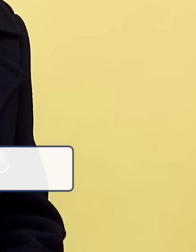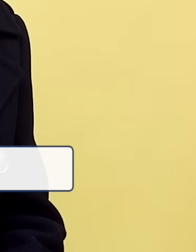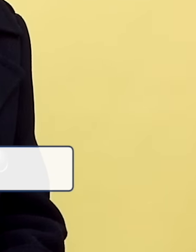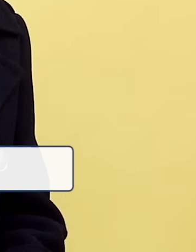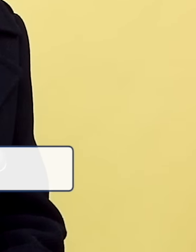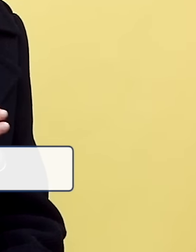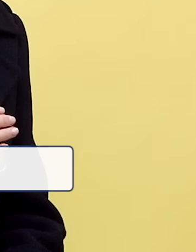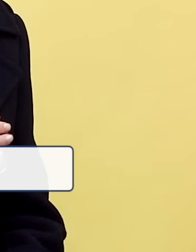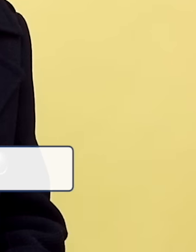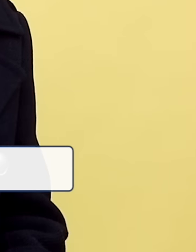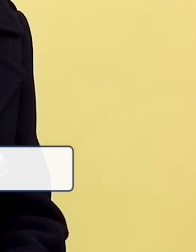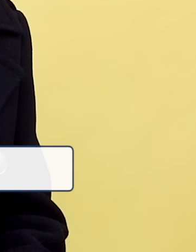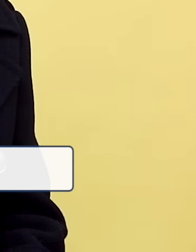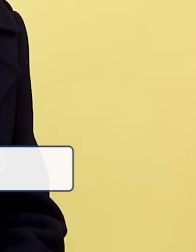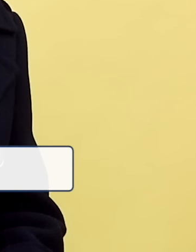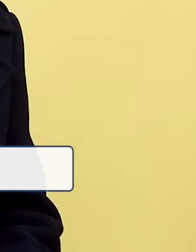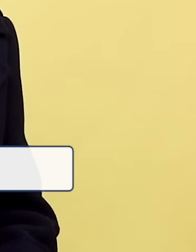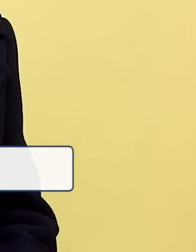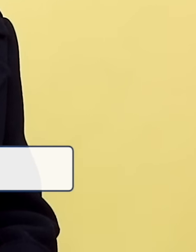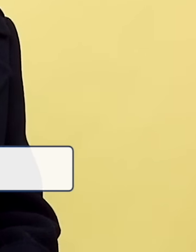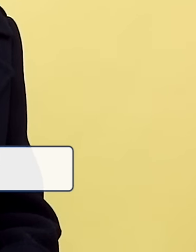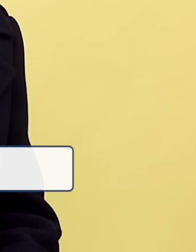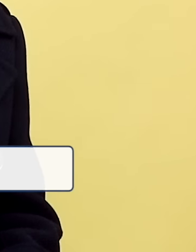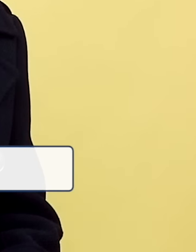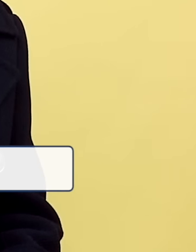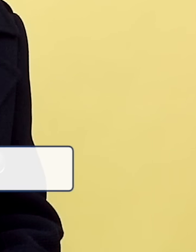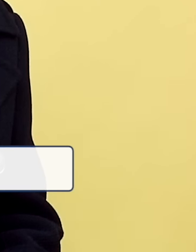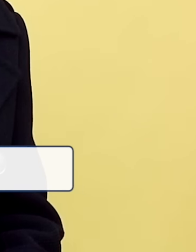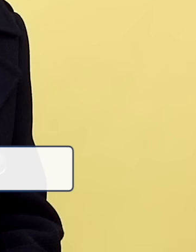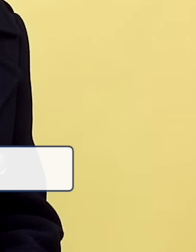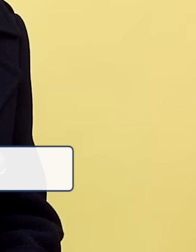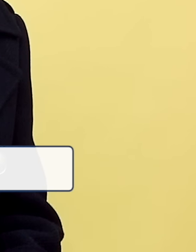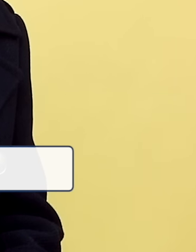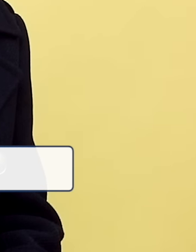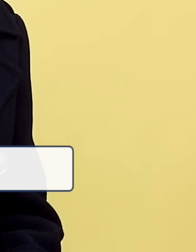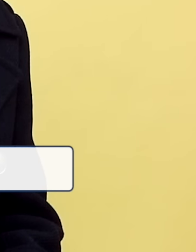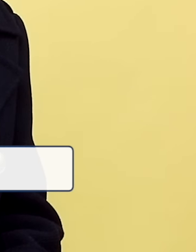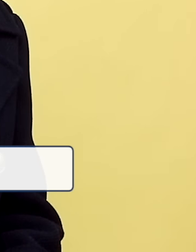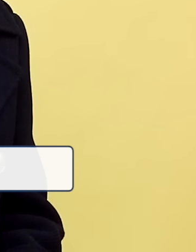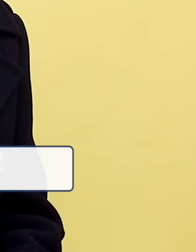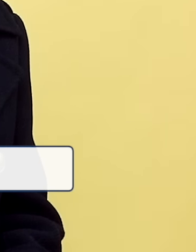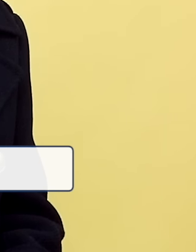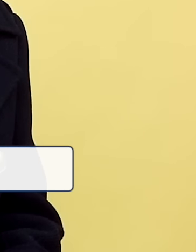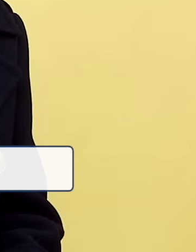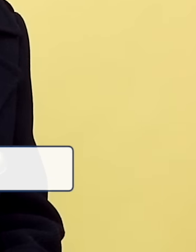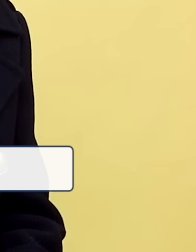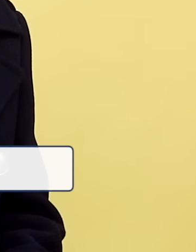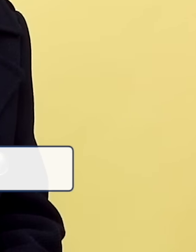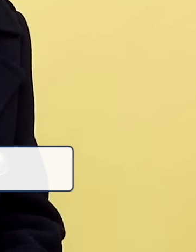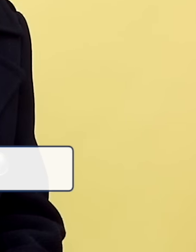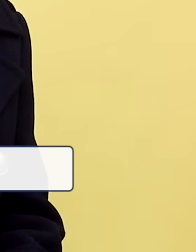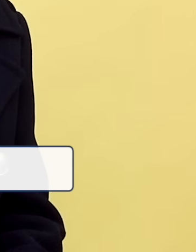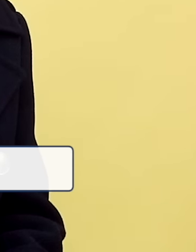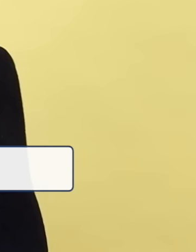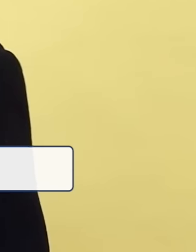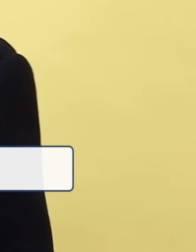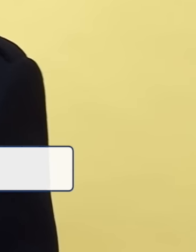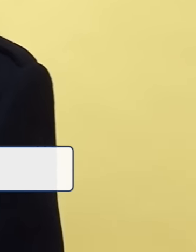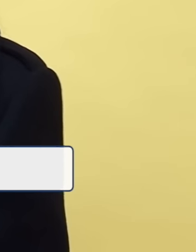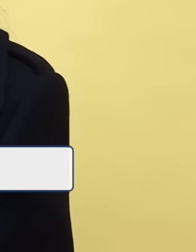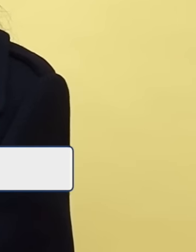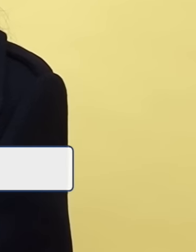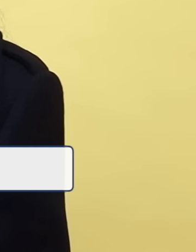영원해 그냥 슬퍼도 나는 하나님의 약속을 믿기 때문에 정말 기뻐할 수밖에 없는